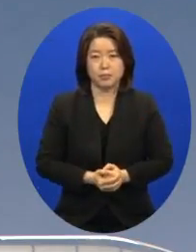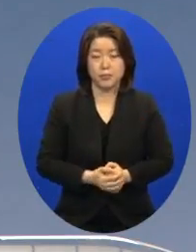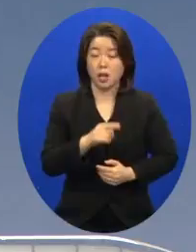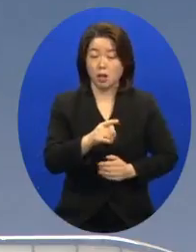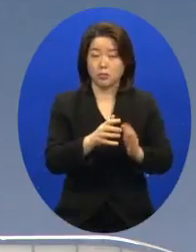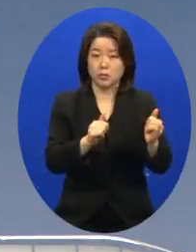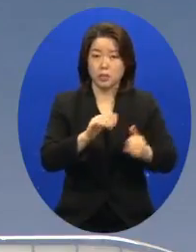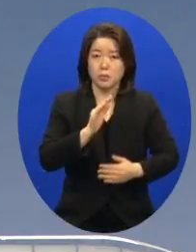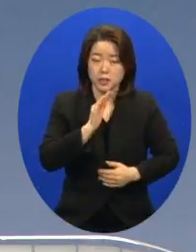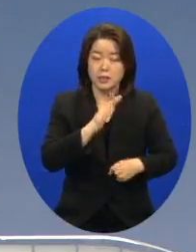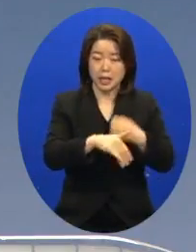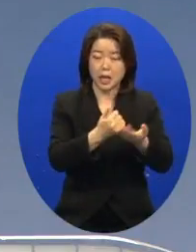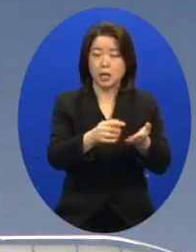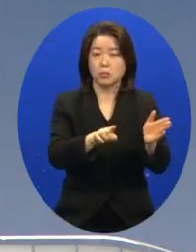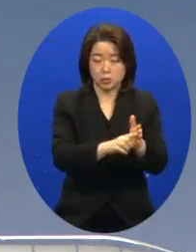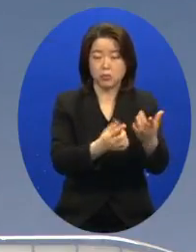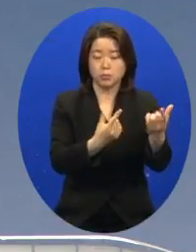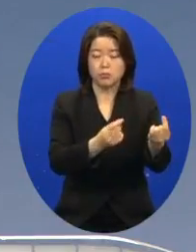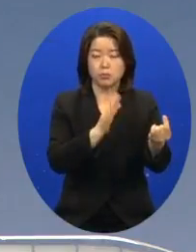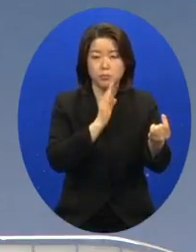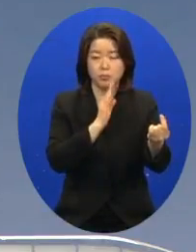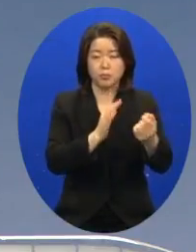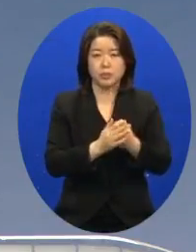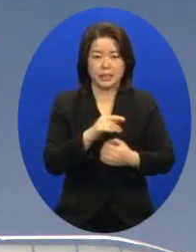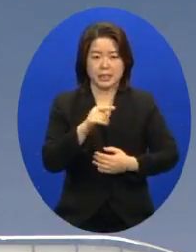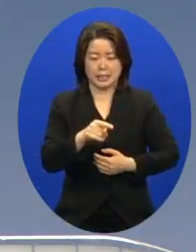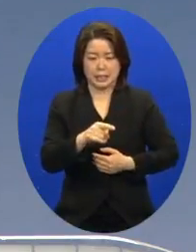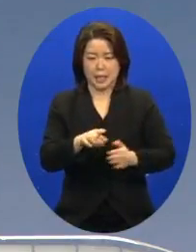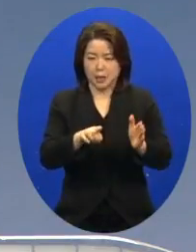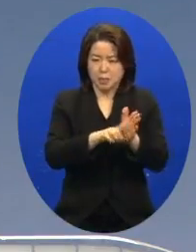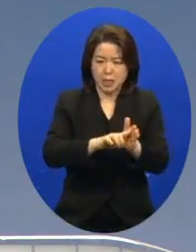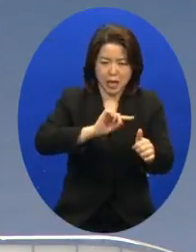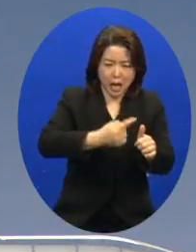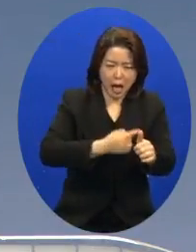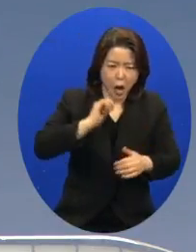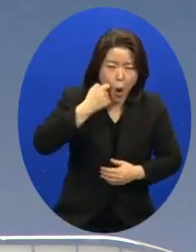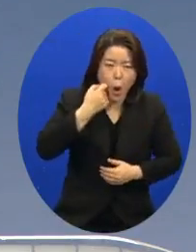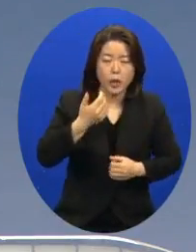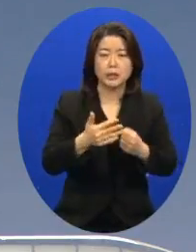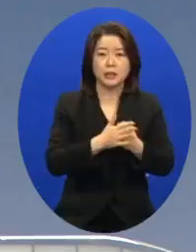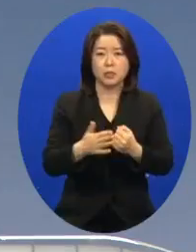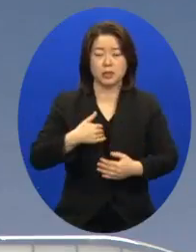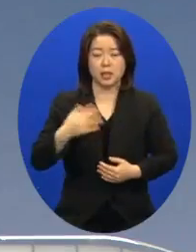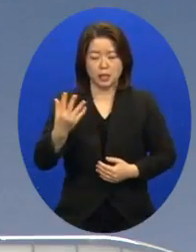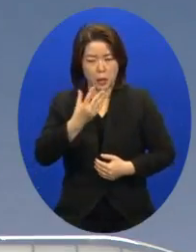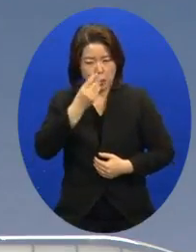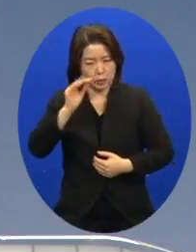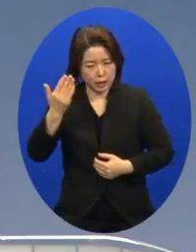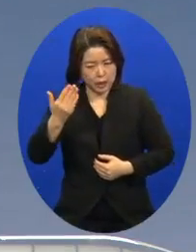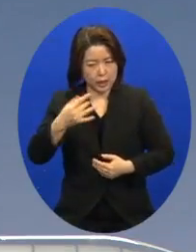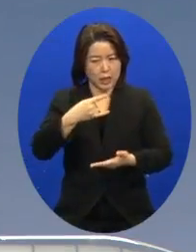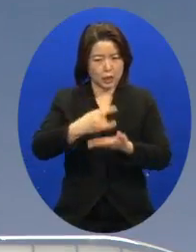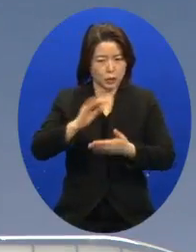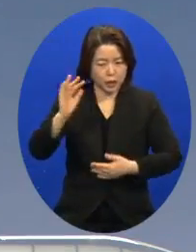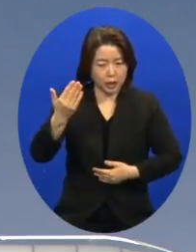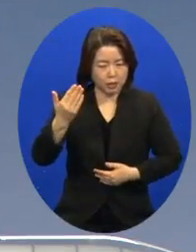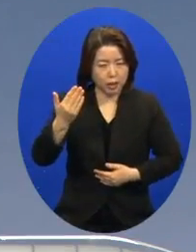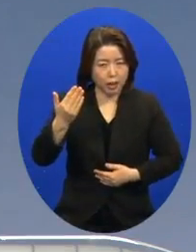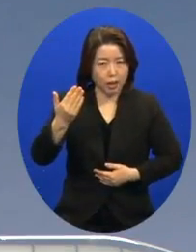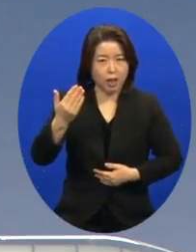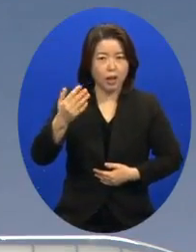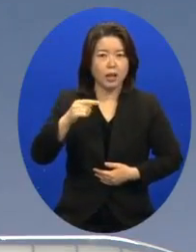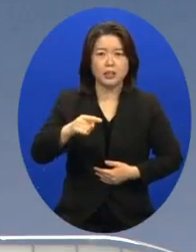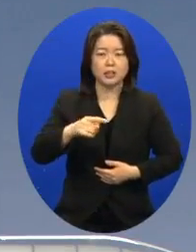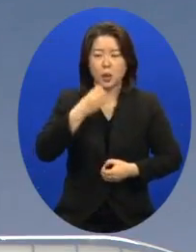그 사람은 진짜 하나님을 믿는 사람 이것이 안 믿어 지니까 내가 거룩하게 되었다 의롭게 되었다고